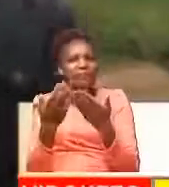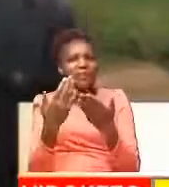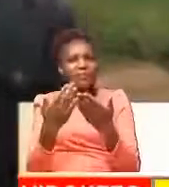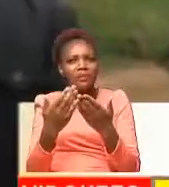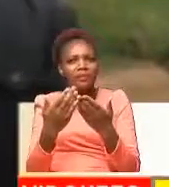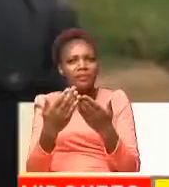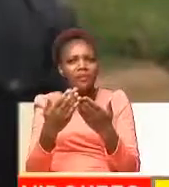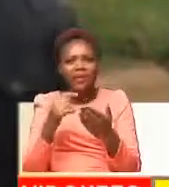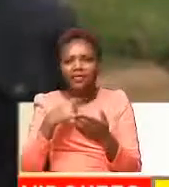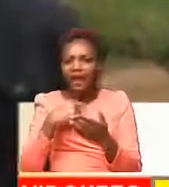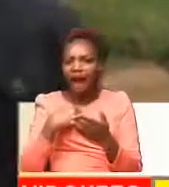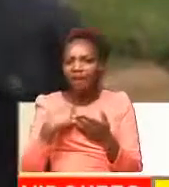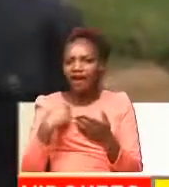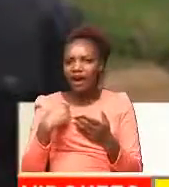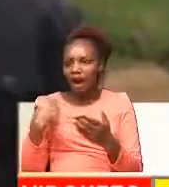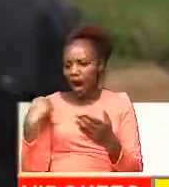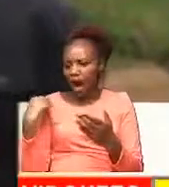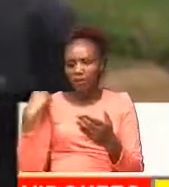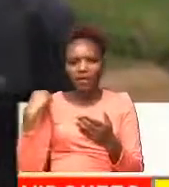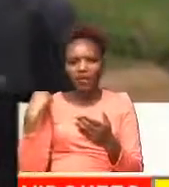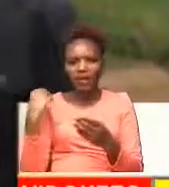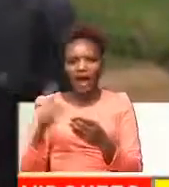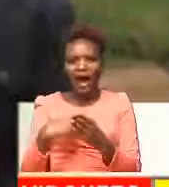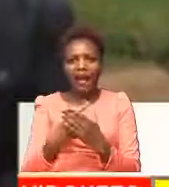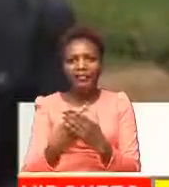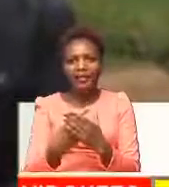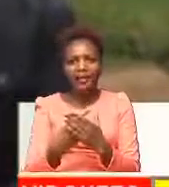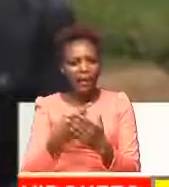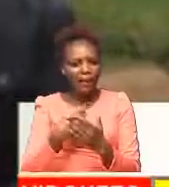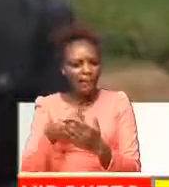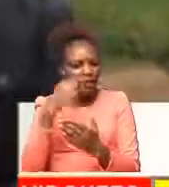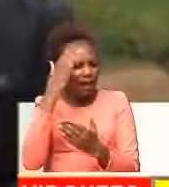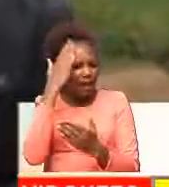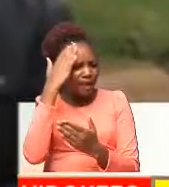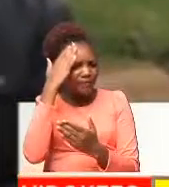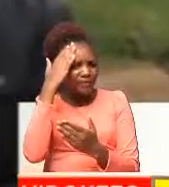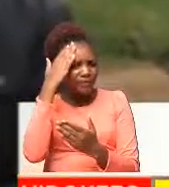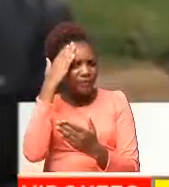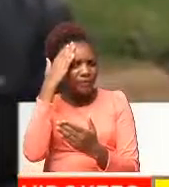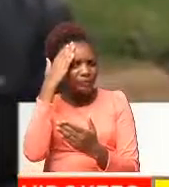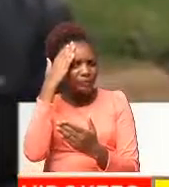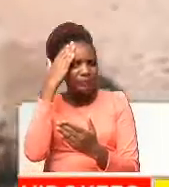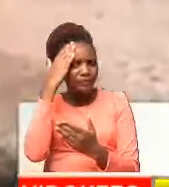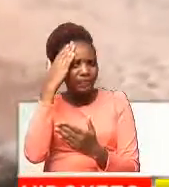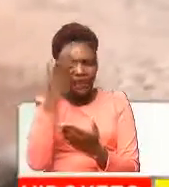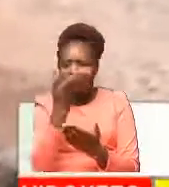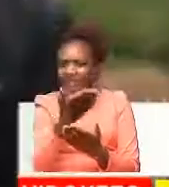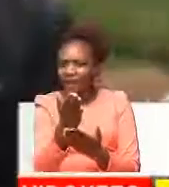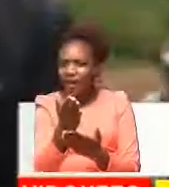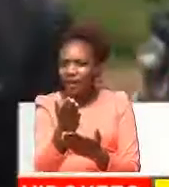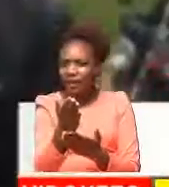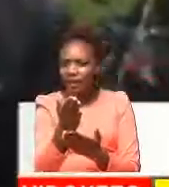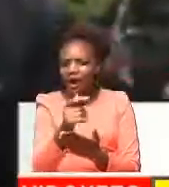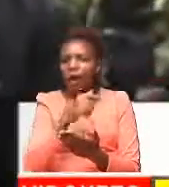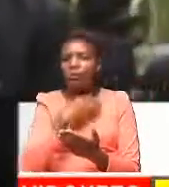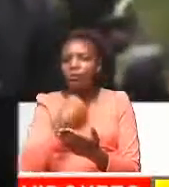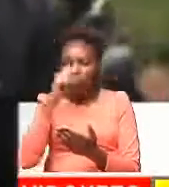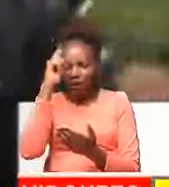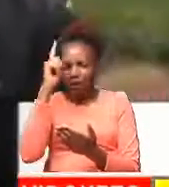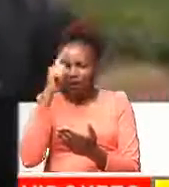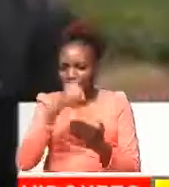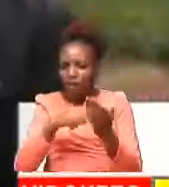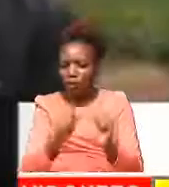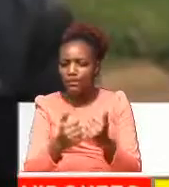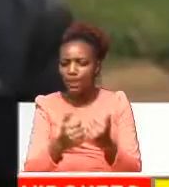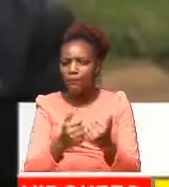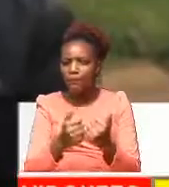Na najua cell hakuna kitu inatakani pate huko. Hata msipi peke yake haiwezi kupatikana. Tunataka postmortem report